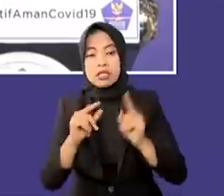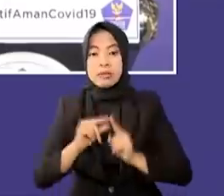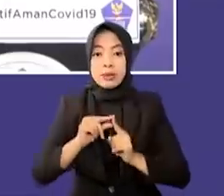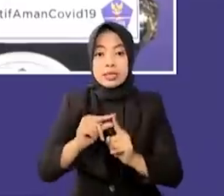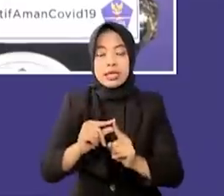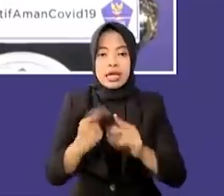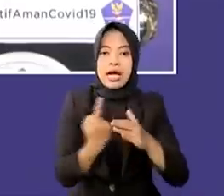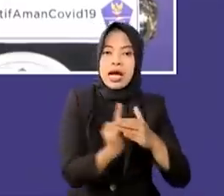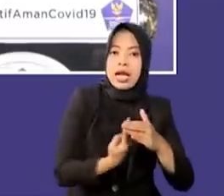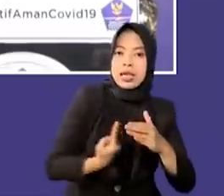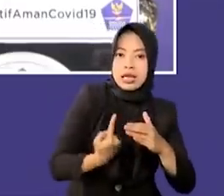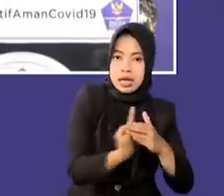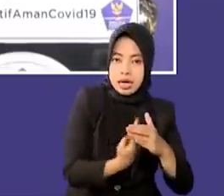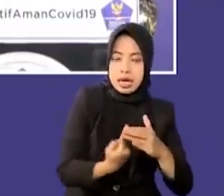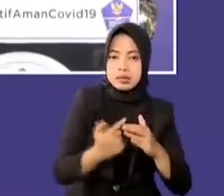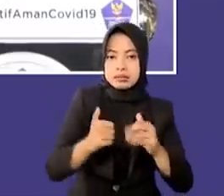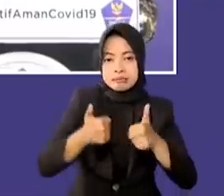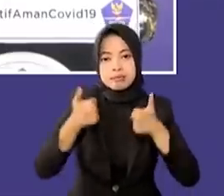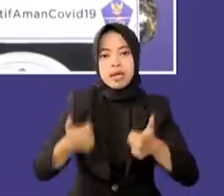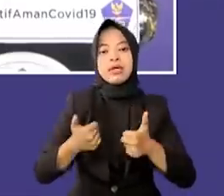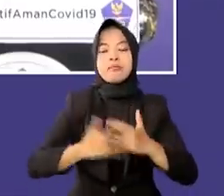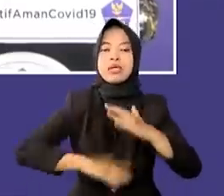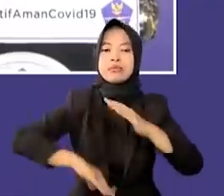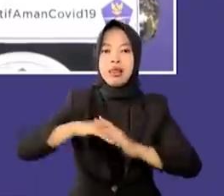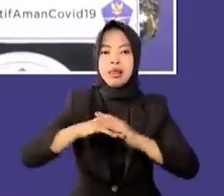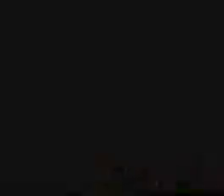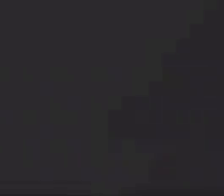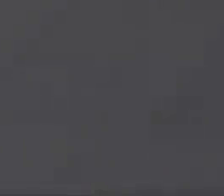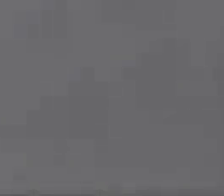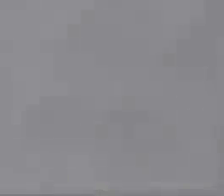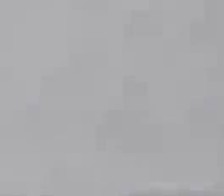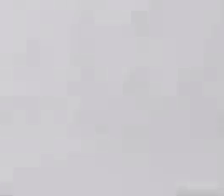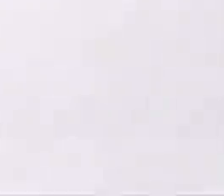serta karantina dijalankan dengan maksimal